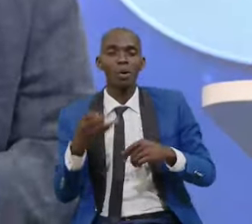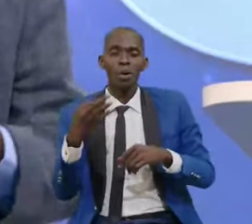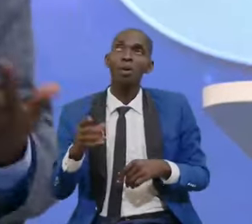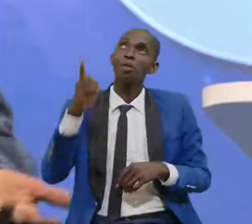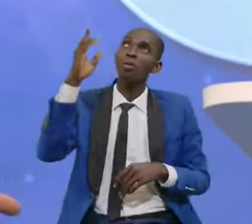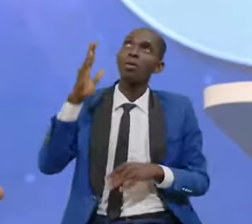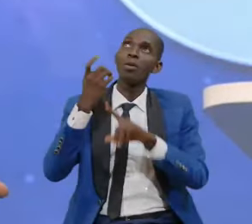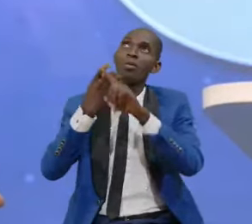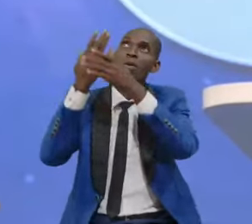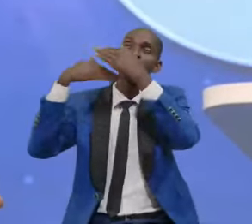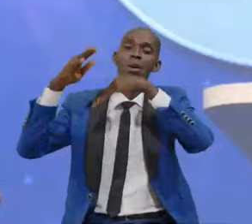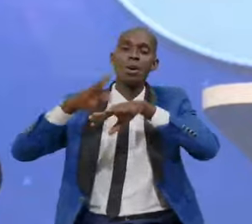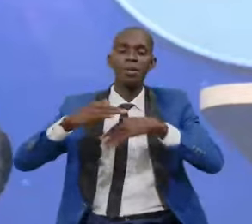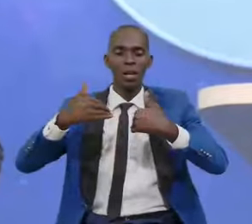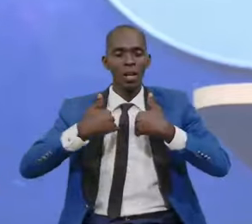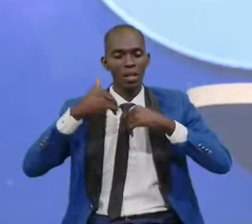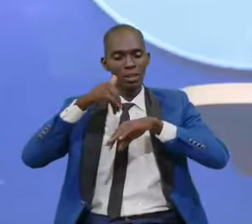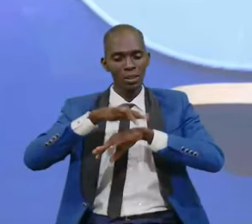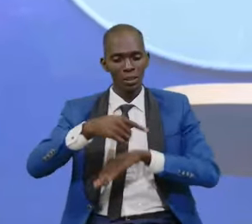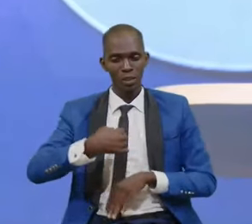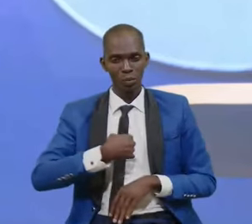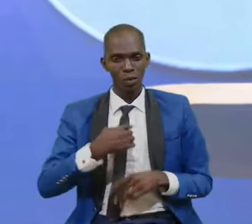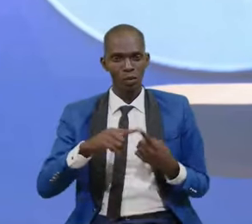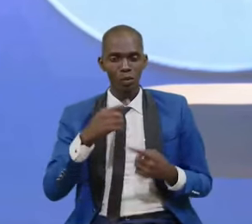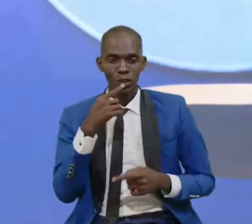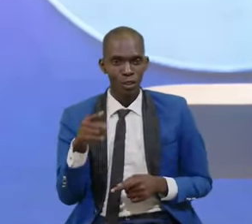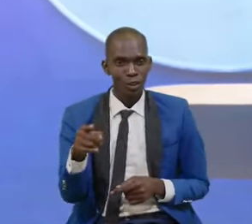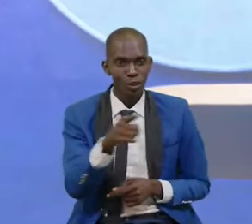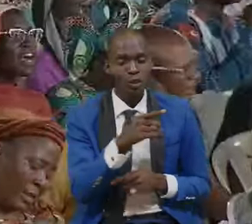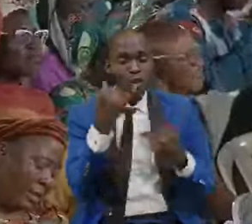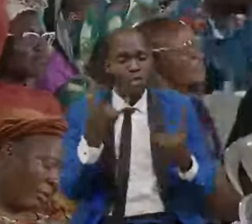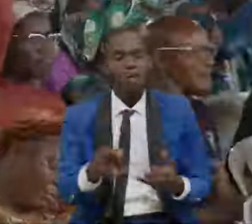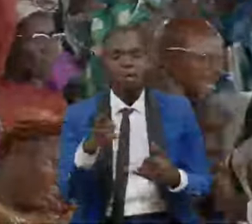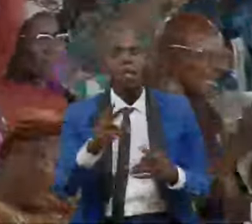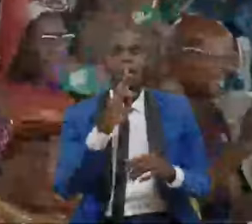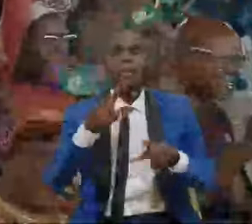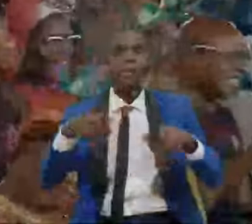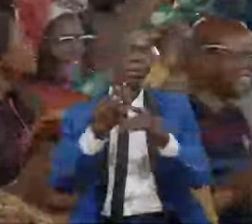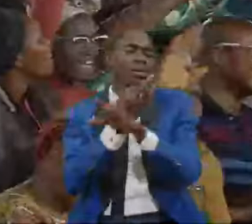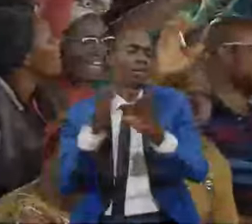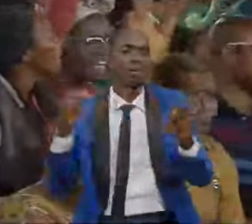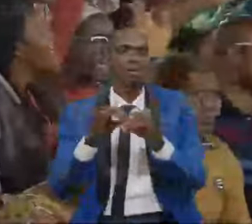ciel m'envoie pour te dire, tu peux aller libre maintenant.